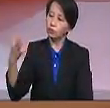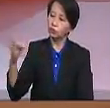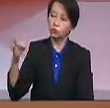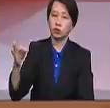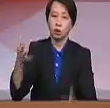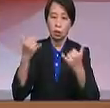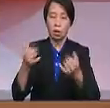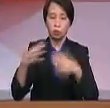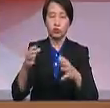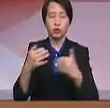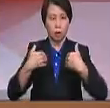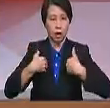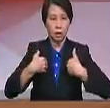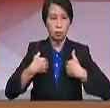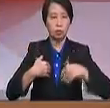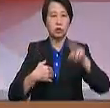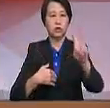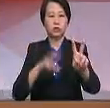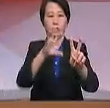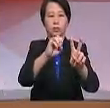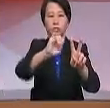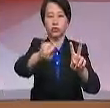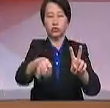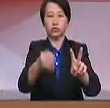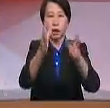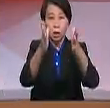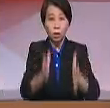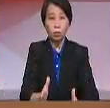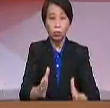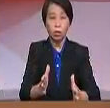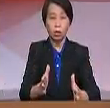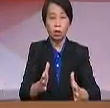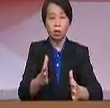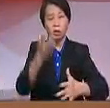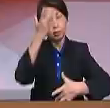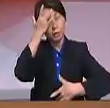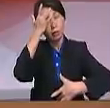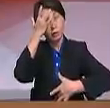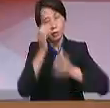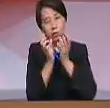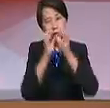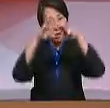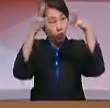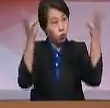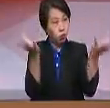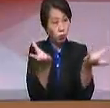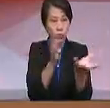telah menjangkiti lebih 20 juta orang. Daripada jumlah tersebut,